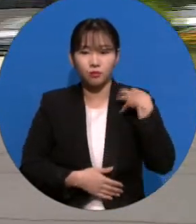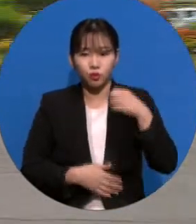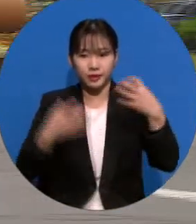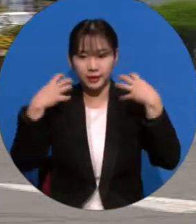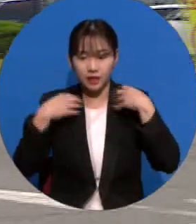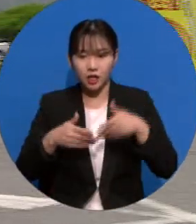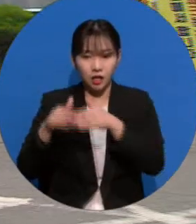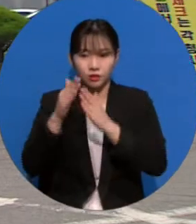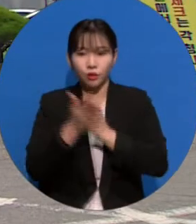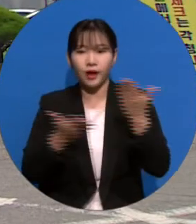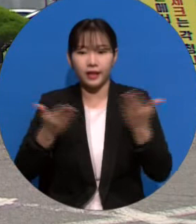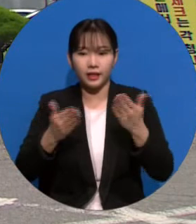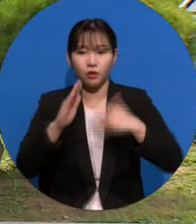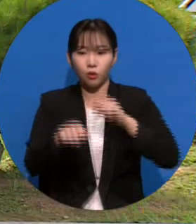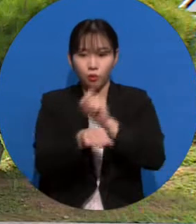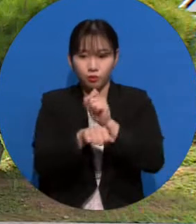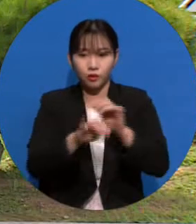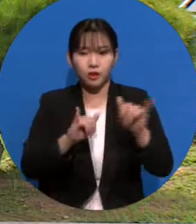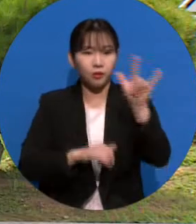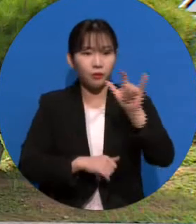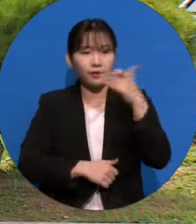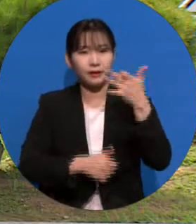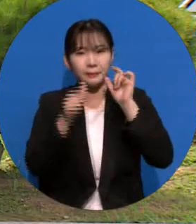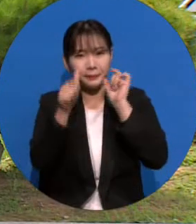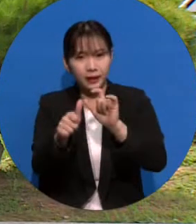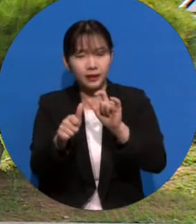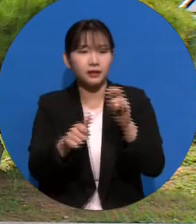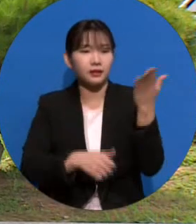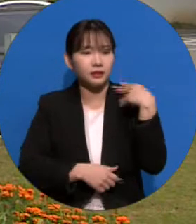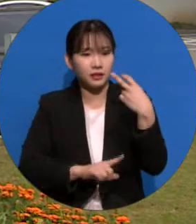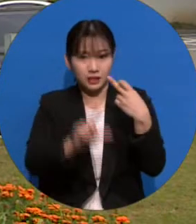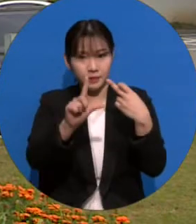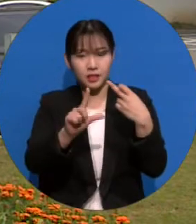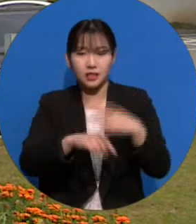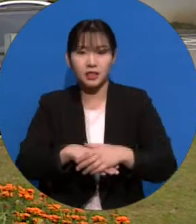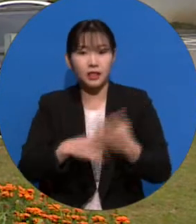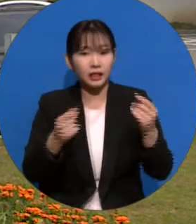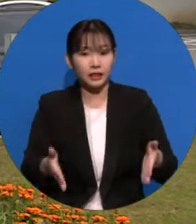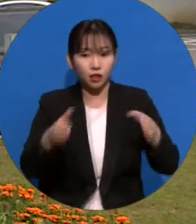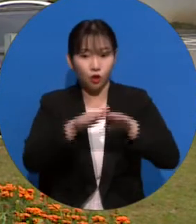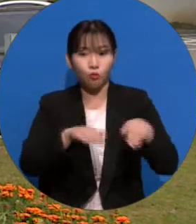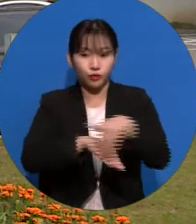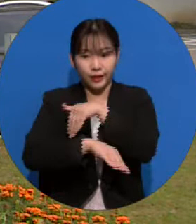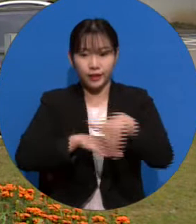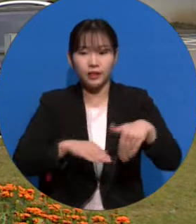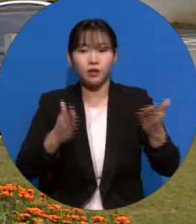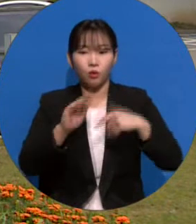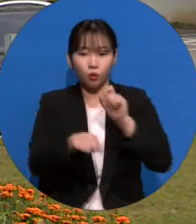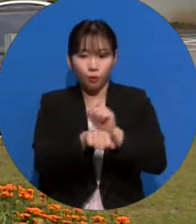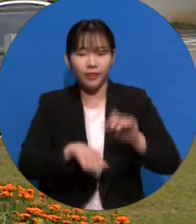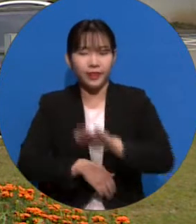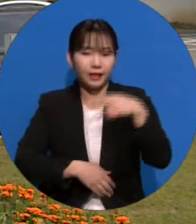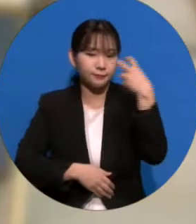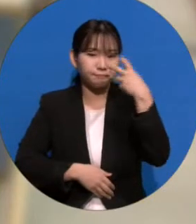무안군청 건설과에서 근무하는 공무원이 코로나19로 확진된 건 지난 12일. 같은 건물을 사용하는 동료 공무원들의